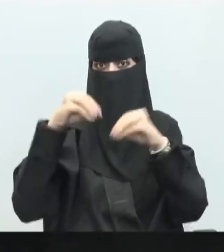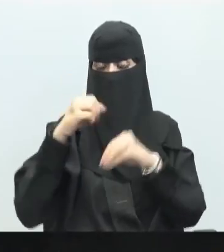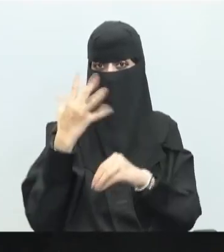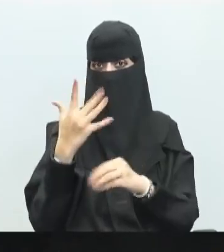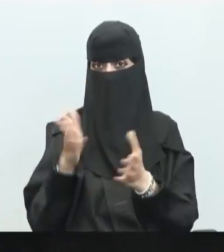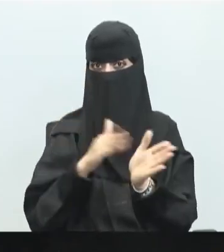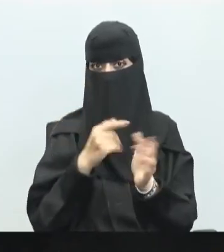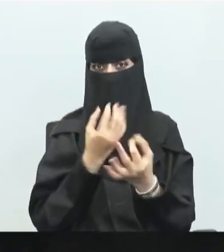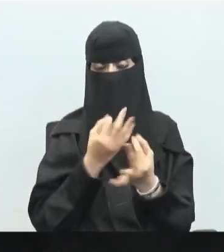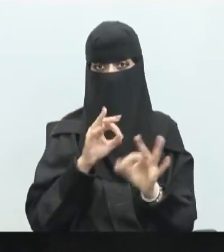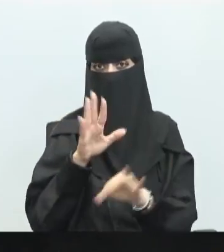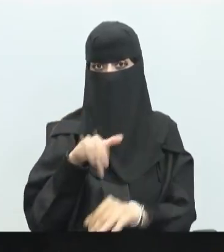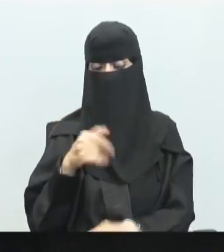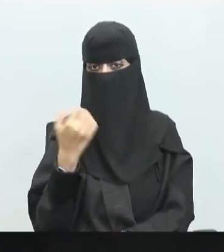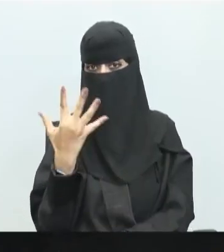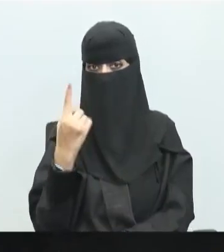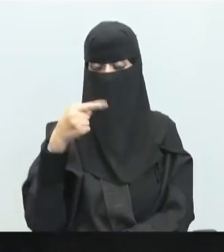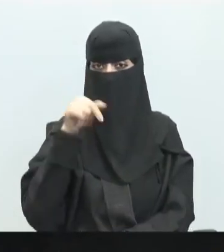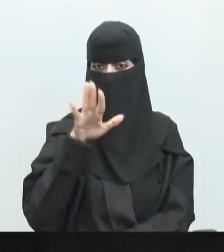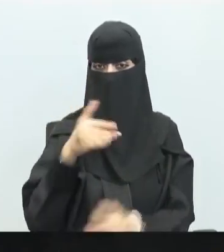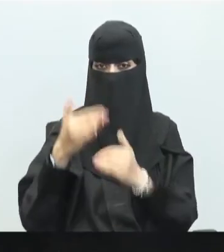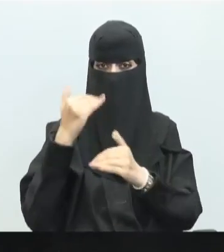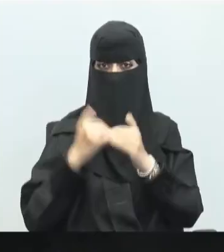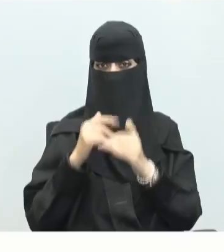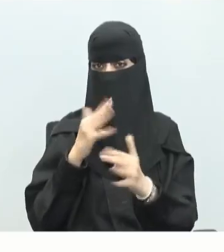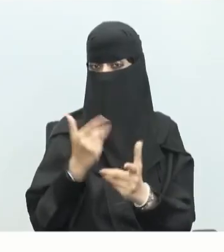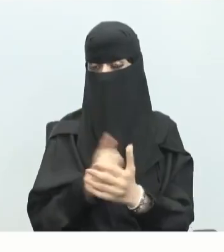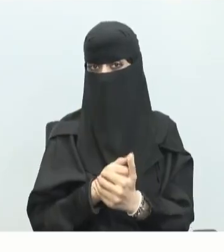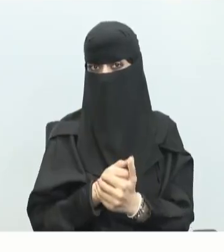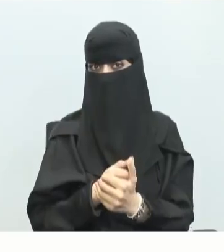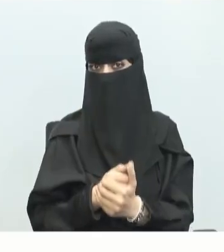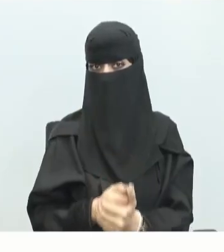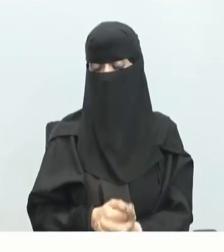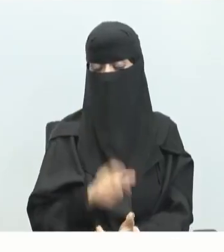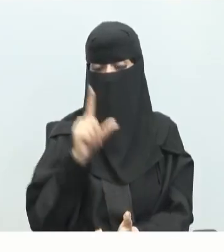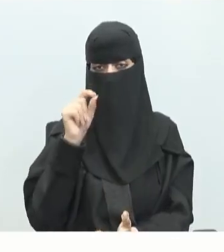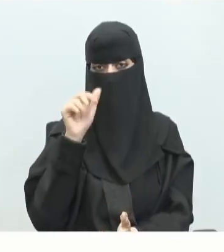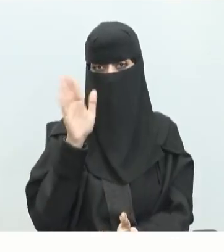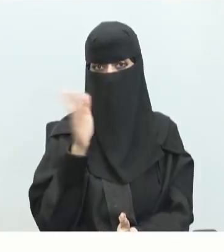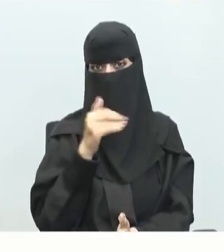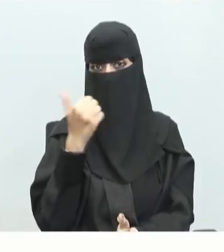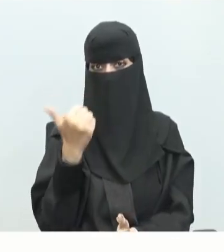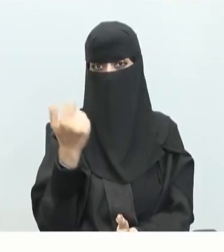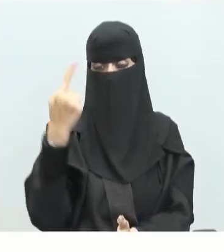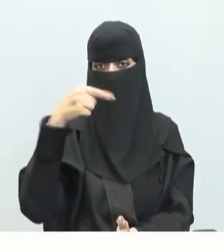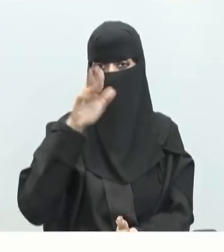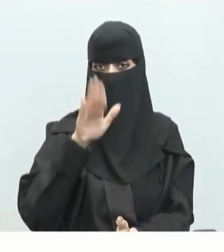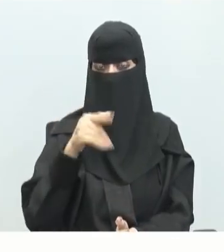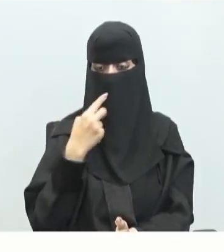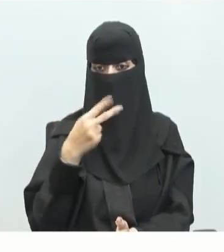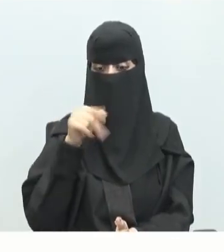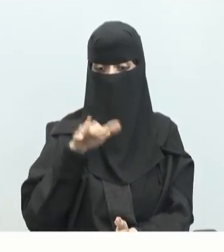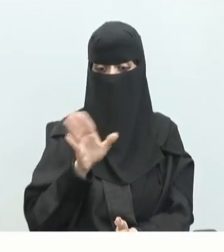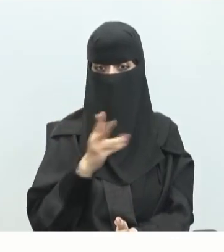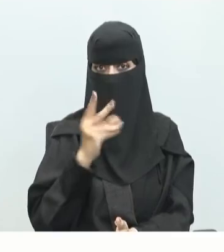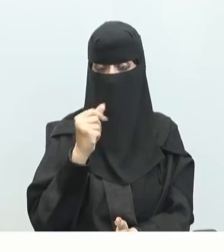خمسه يصبح الناتج 15 ماذا ياتي بعد 15 احسنتم 16 اذا لديك